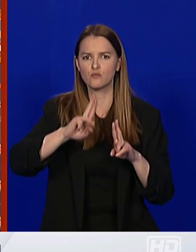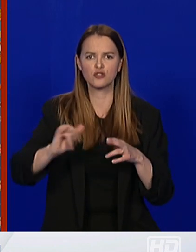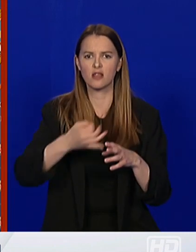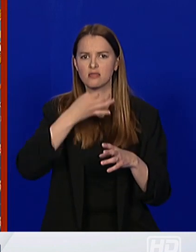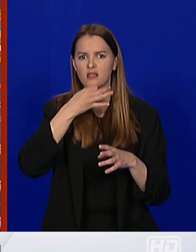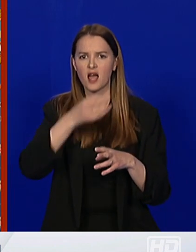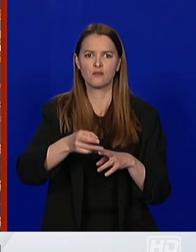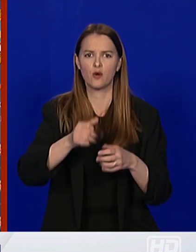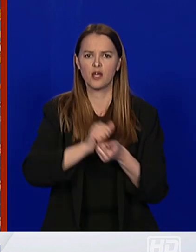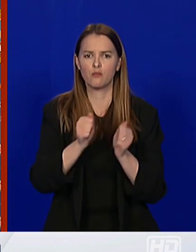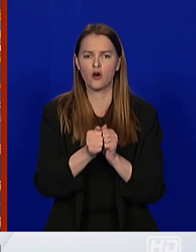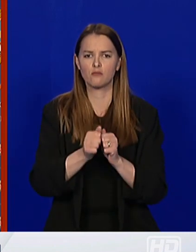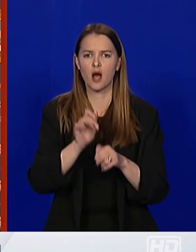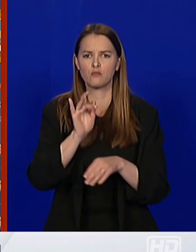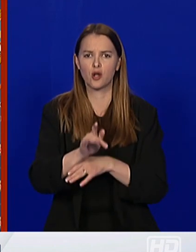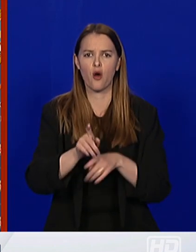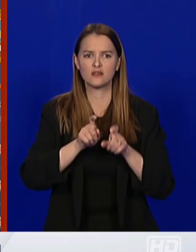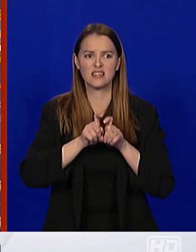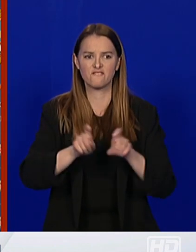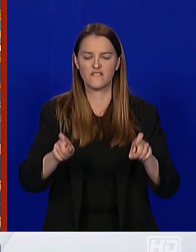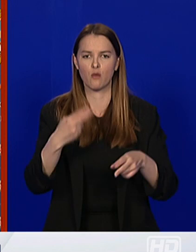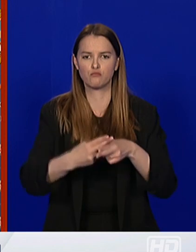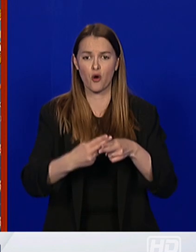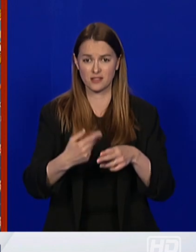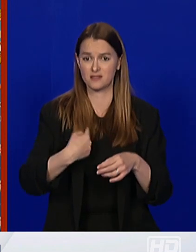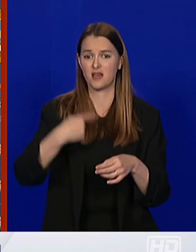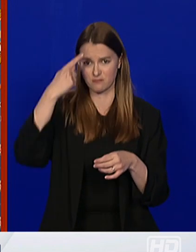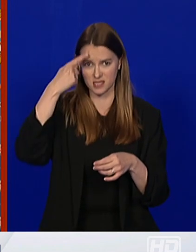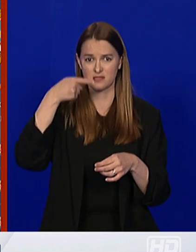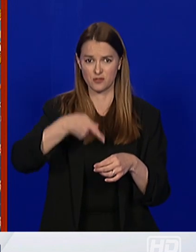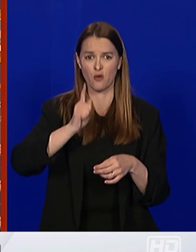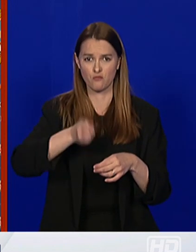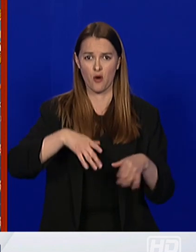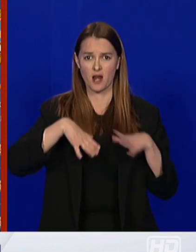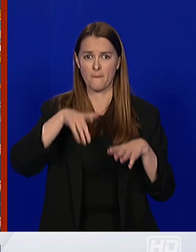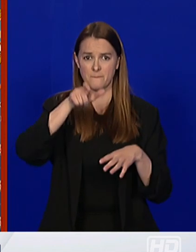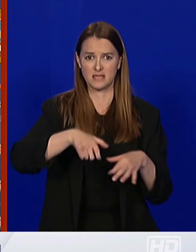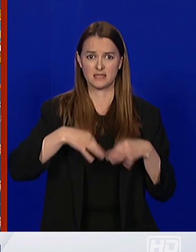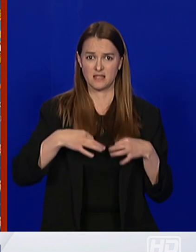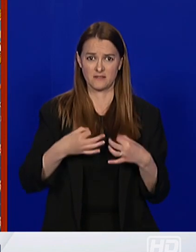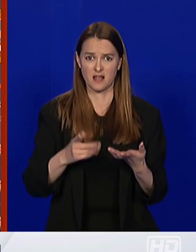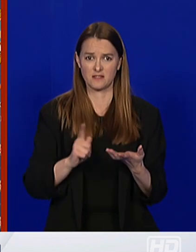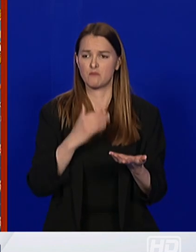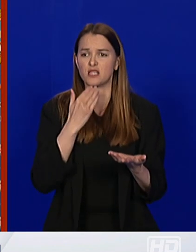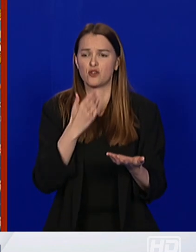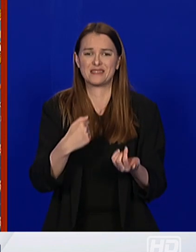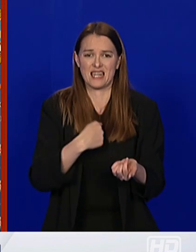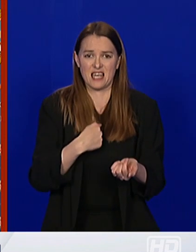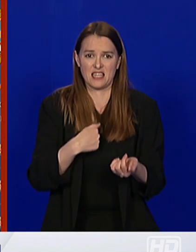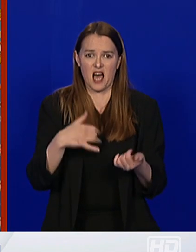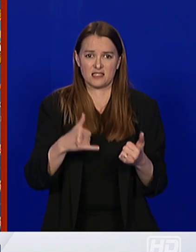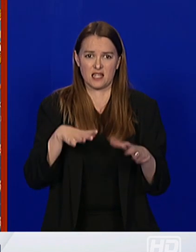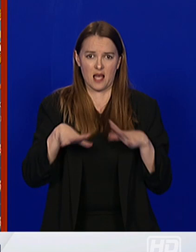virusne bolesti? Ja sam nekako mišljenja da je to ipak ministar zdravstva, bez obzira što sam ja u ovom trenutku obnašam tu dužnost.